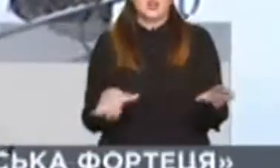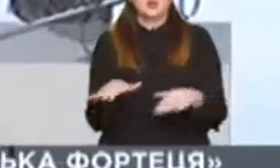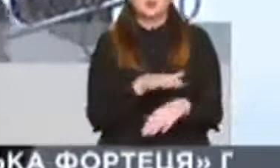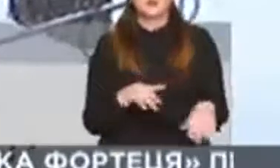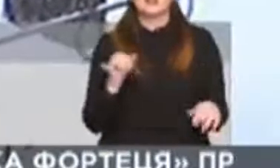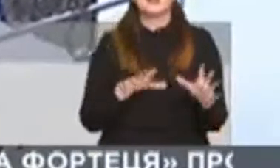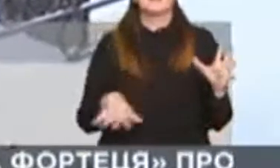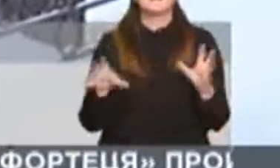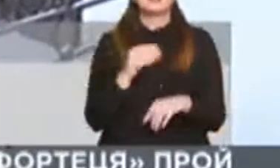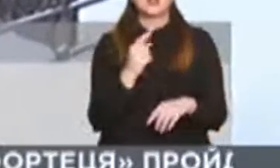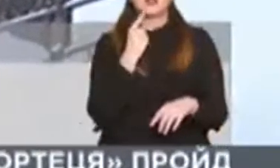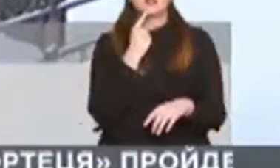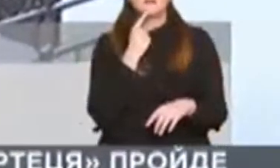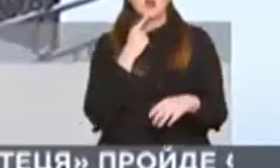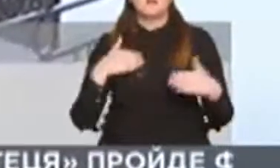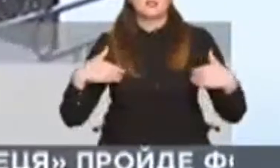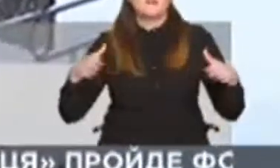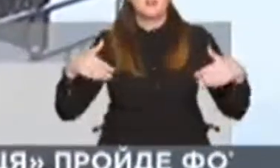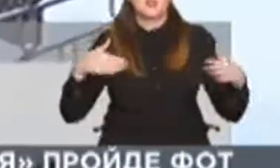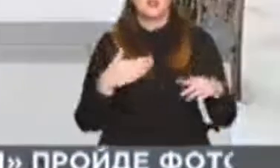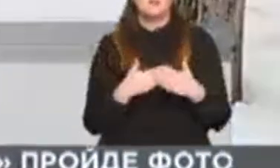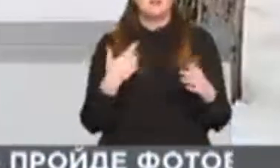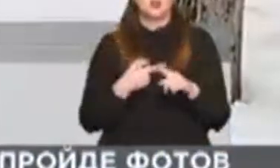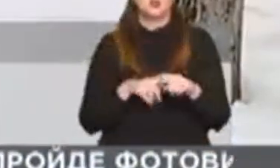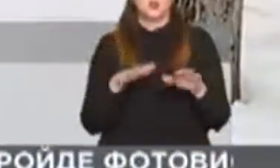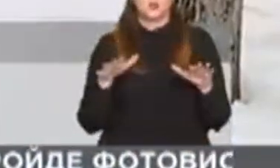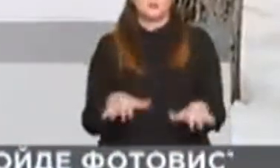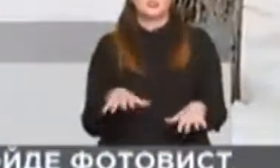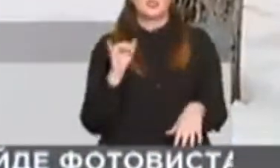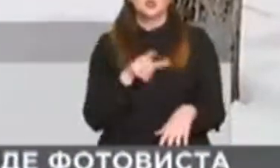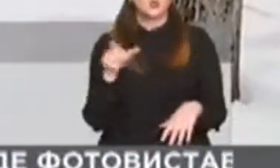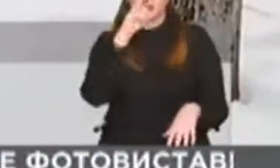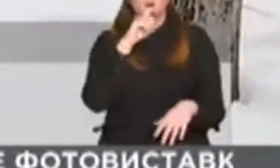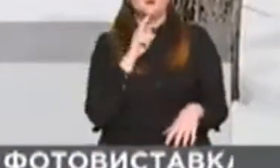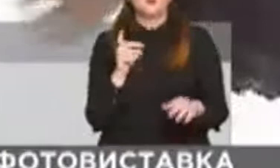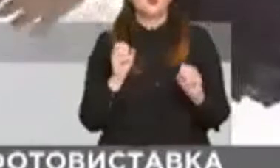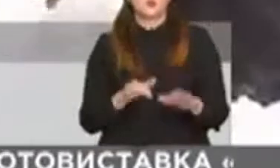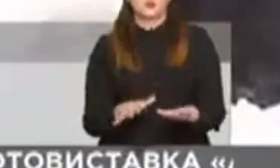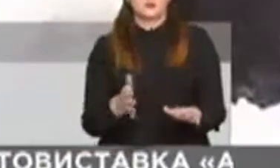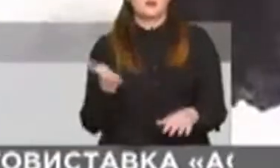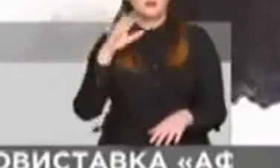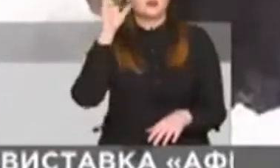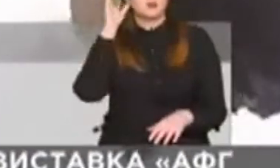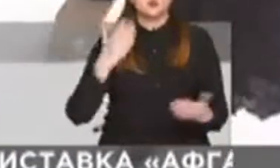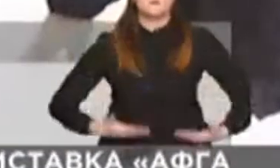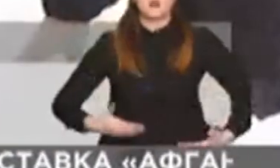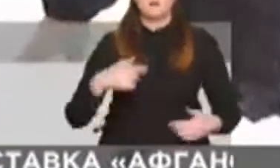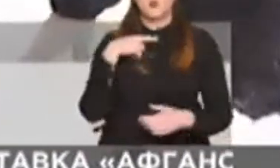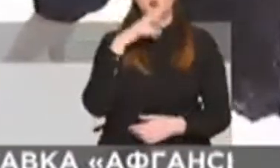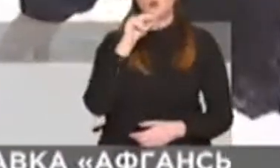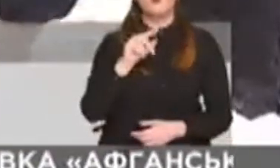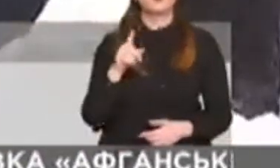якби всіх намагався відігнати від цього місця. І люди не розуміли, в чому справа. Давайте послухаємо пряму мову, що